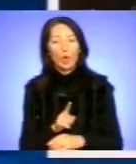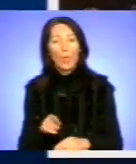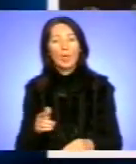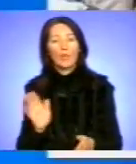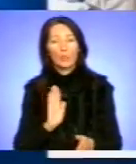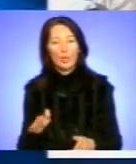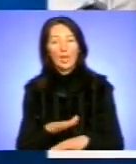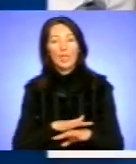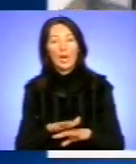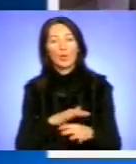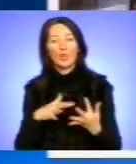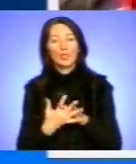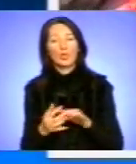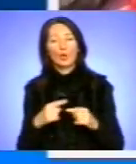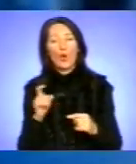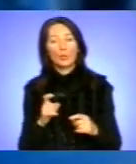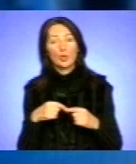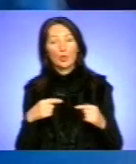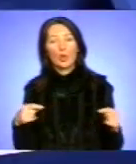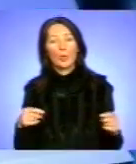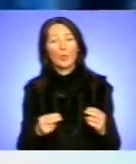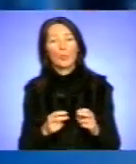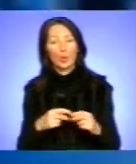відбудеться ярмарок сільськогосподарської продукції.